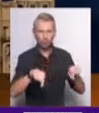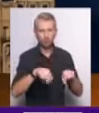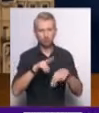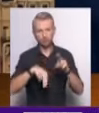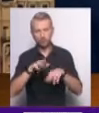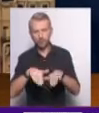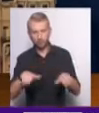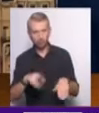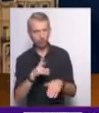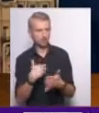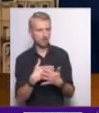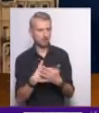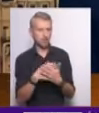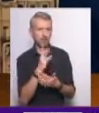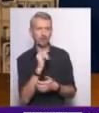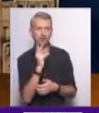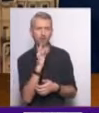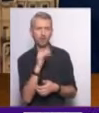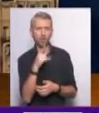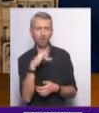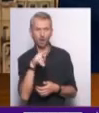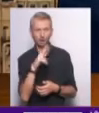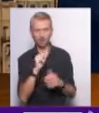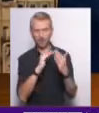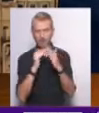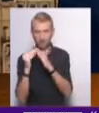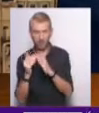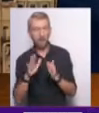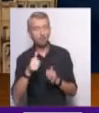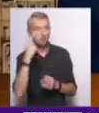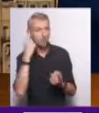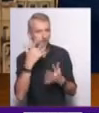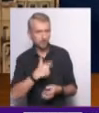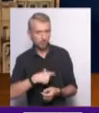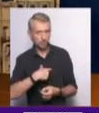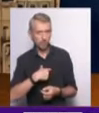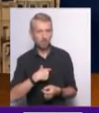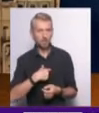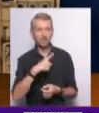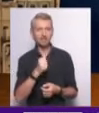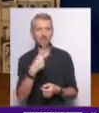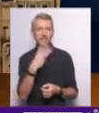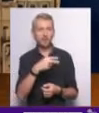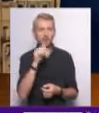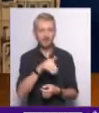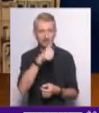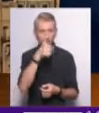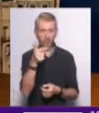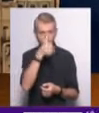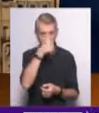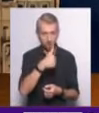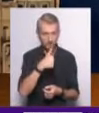садочки, як, наприклад, Лікоград на Теремках. А потім, уявіть собі, за 20 тисяч в місяць вимагають з